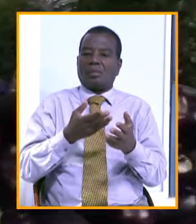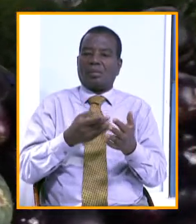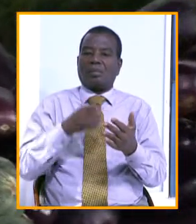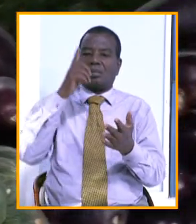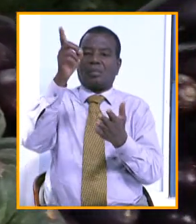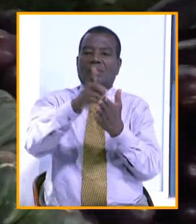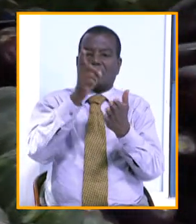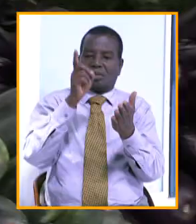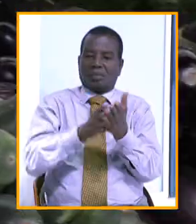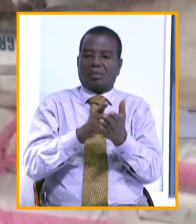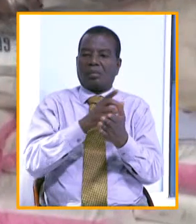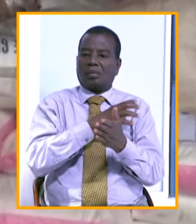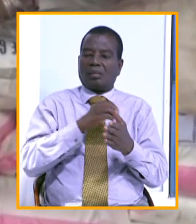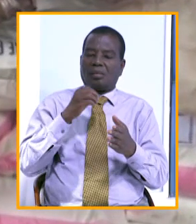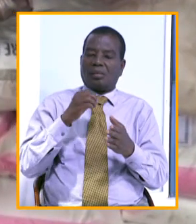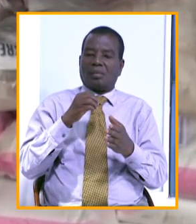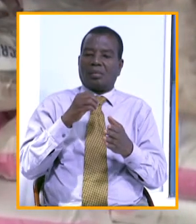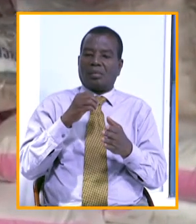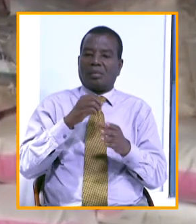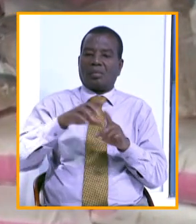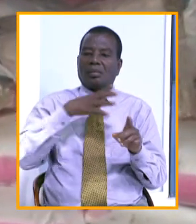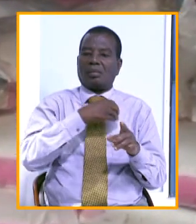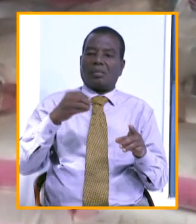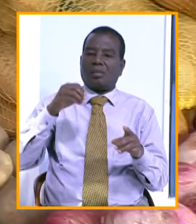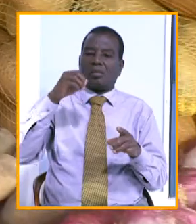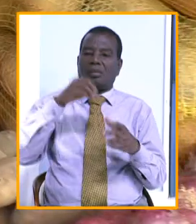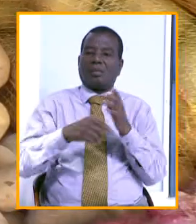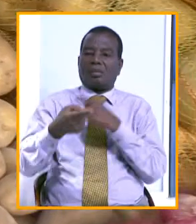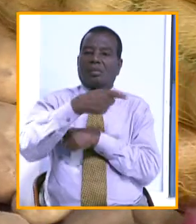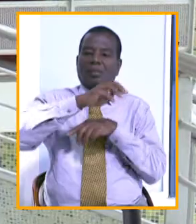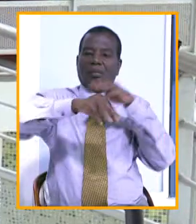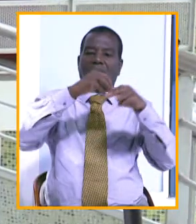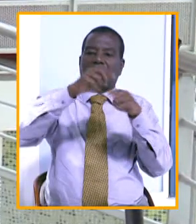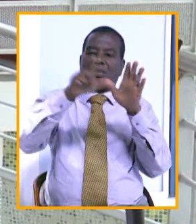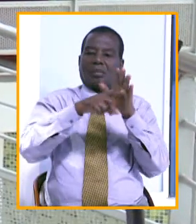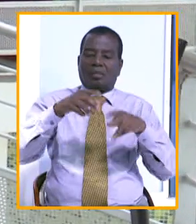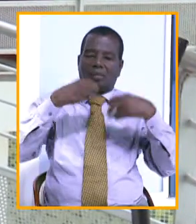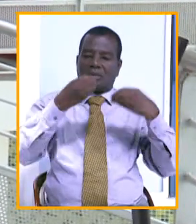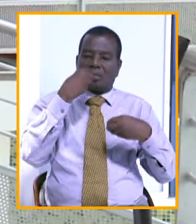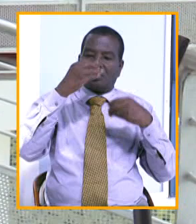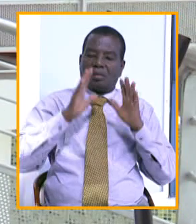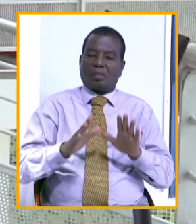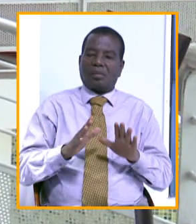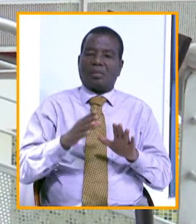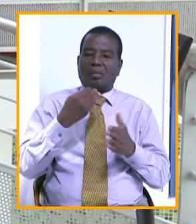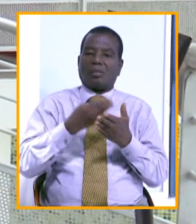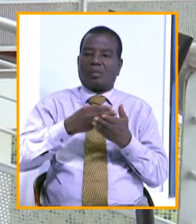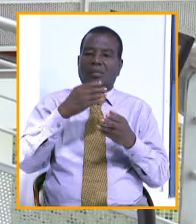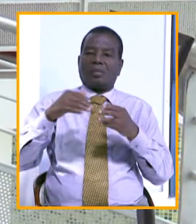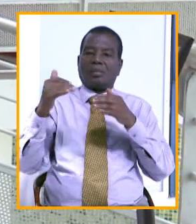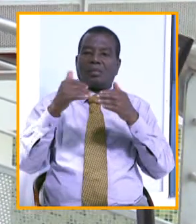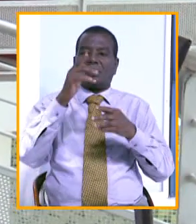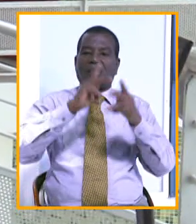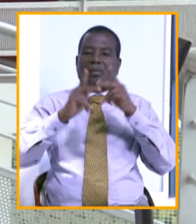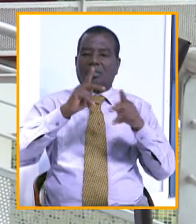toutes les promesses qui nous ont été faites. Et dans cette journée mondiale des consommateurs qui parle de finances numériques équitables, mais